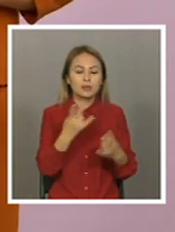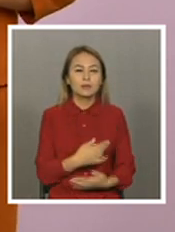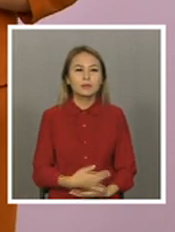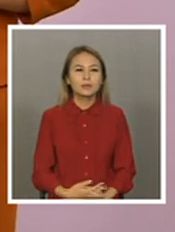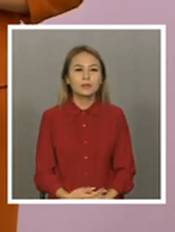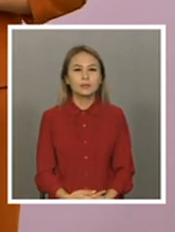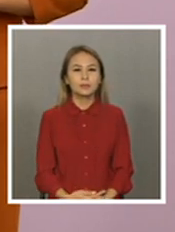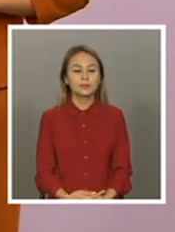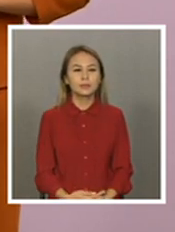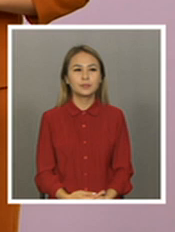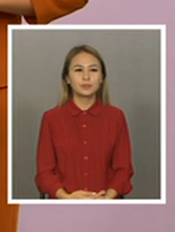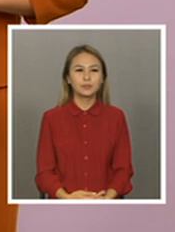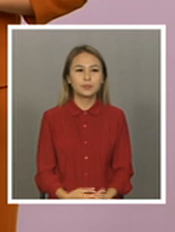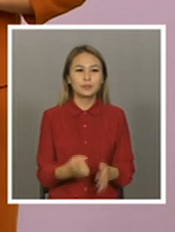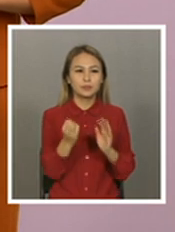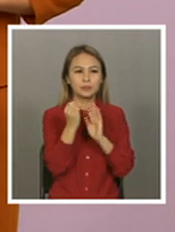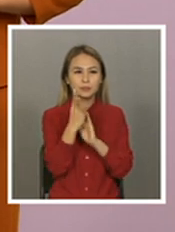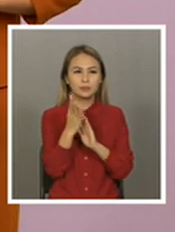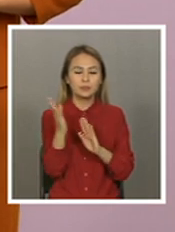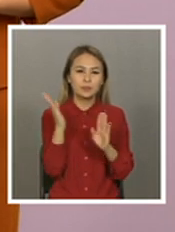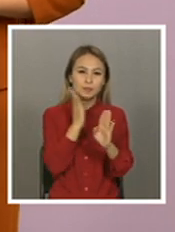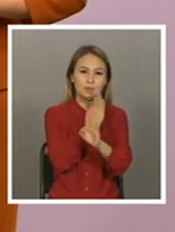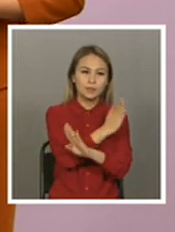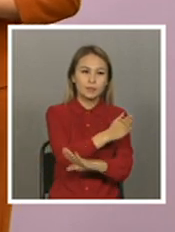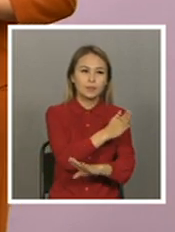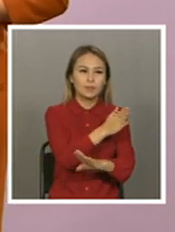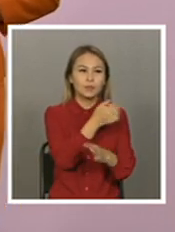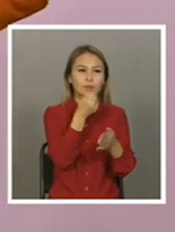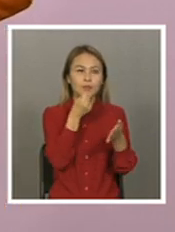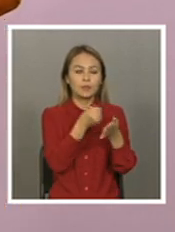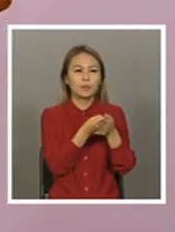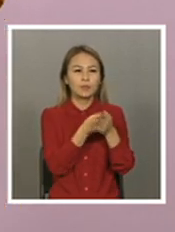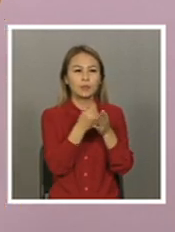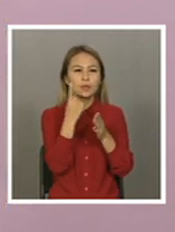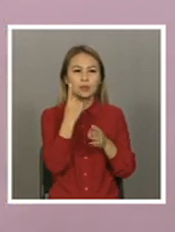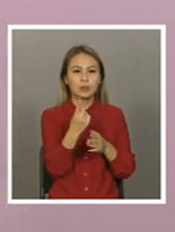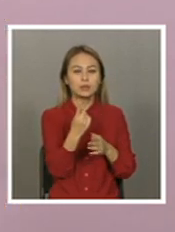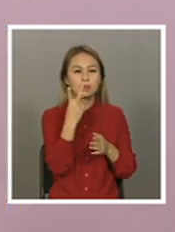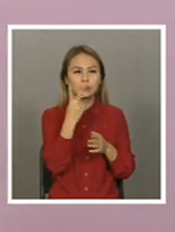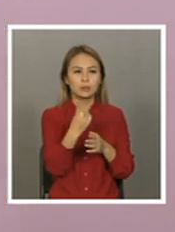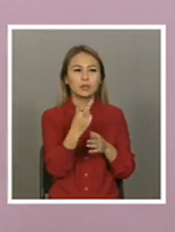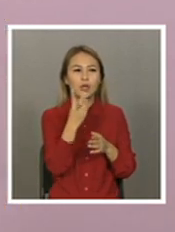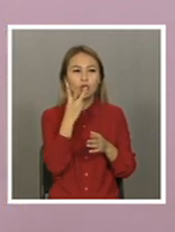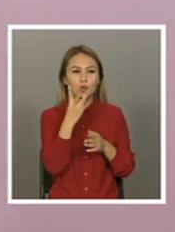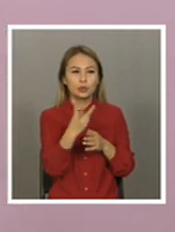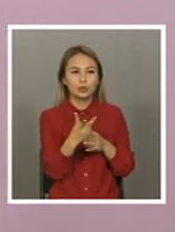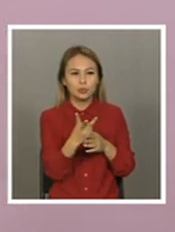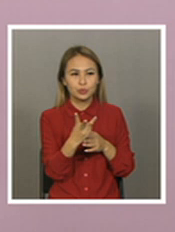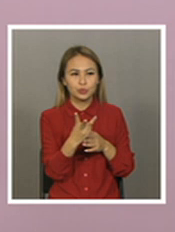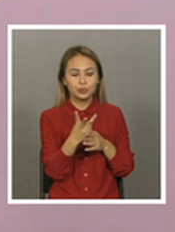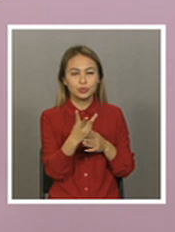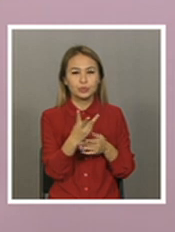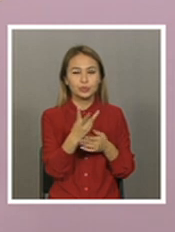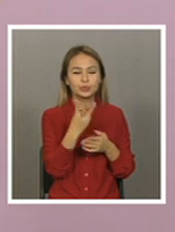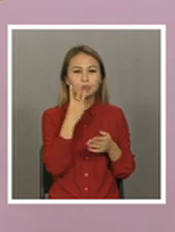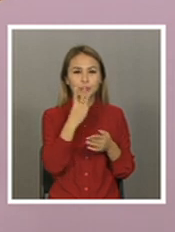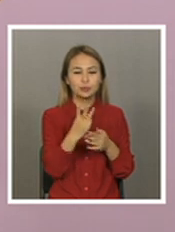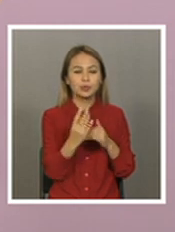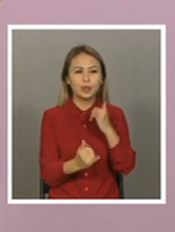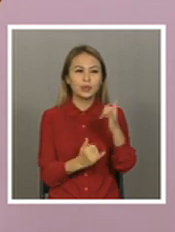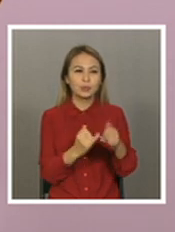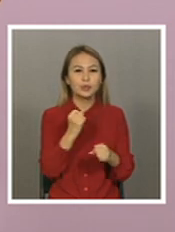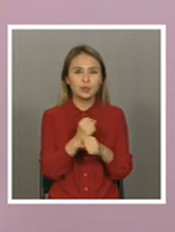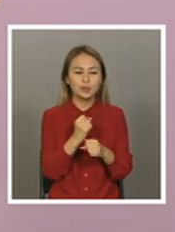көрейік. 14-тен солға қарай 1, 2, 3, 3 қадам